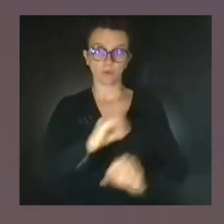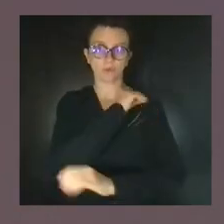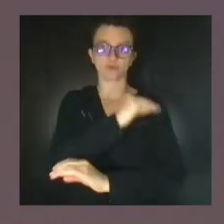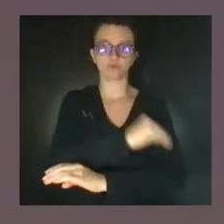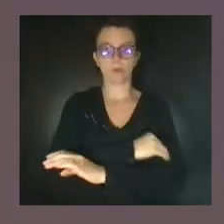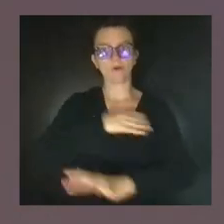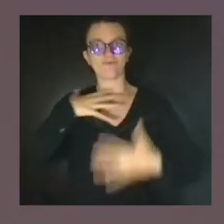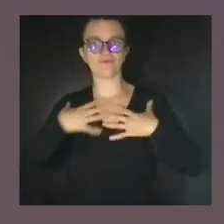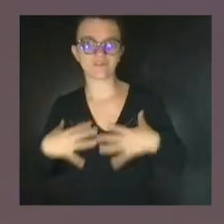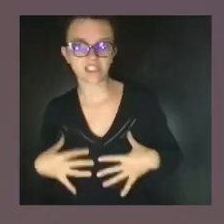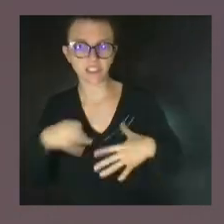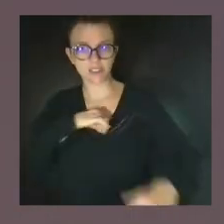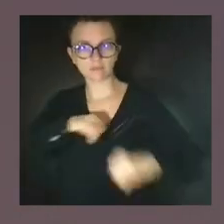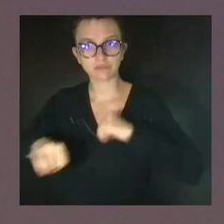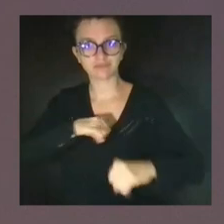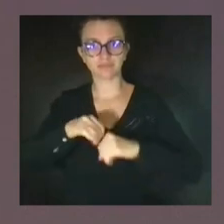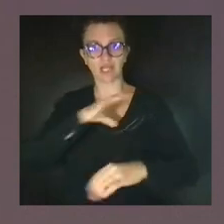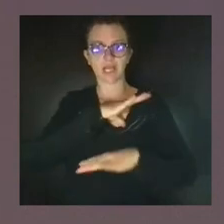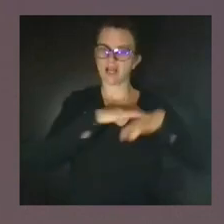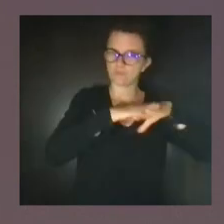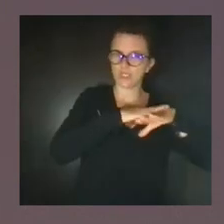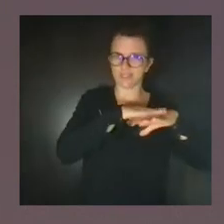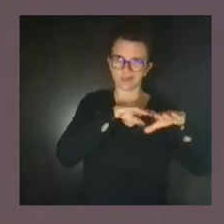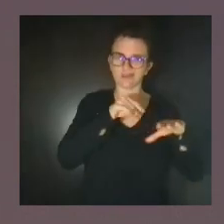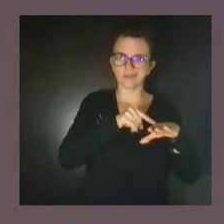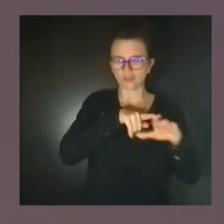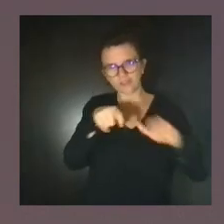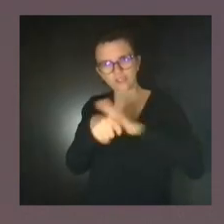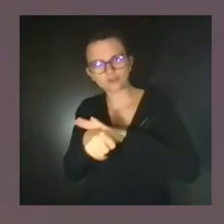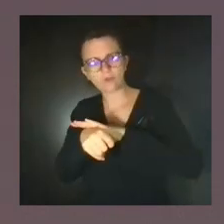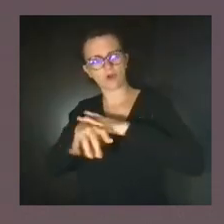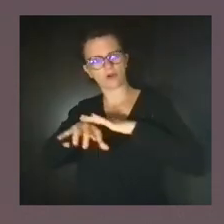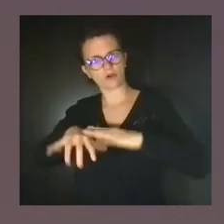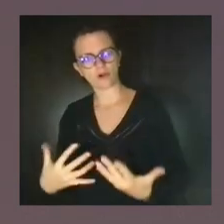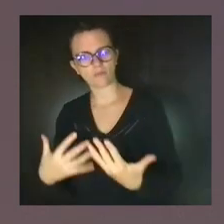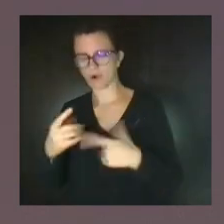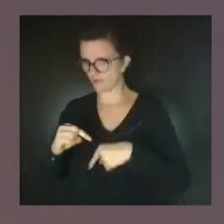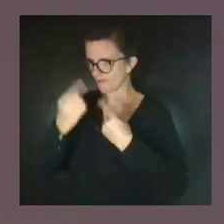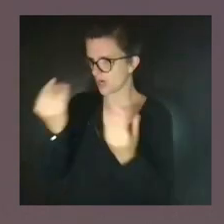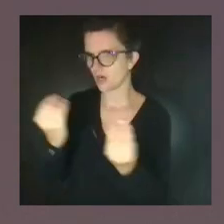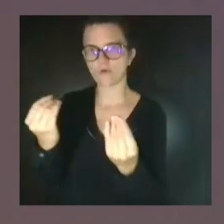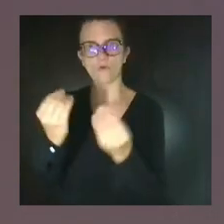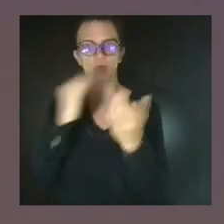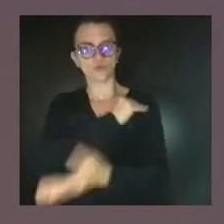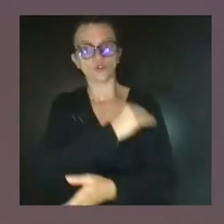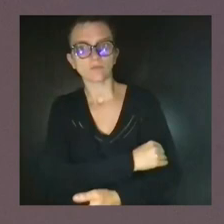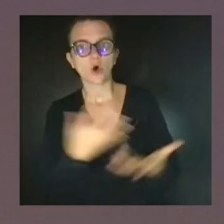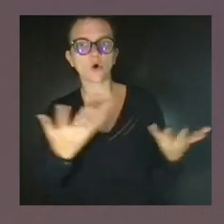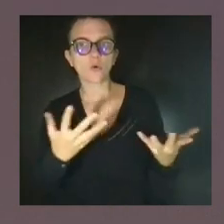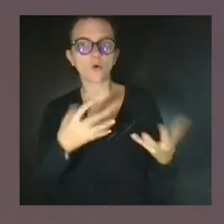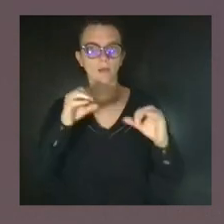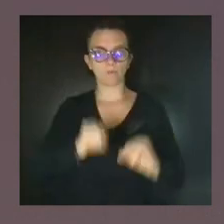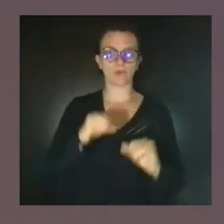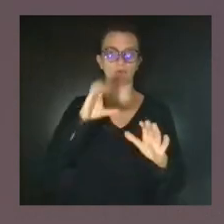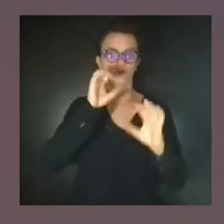une dimension politique. Quel est le financement derrière ça? Où aller? Quelles sont les disciplines qu'on peut pratiquer? Est-ce qu'on peut les essayer sur site?